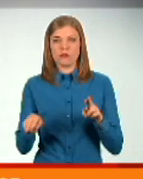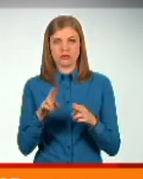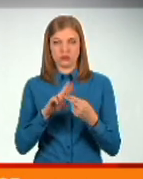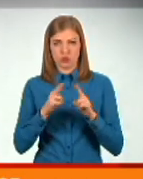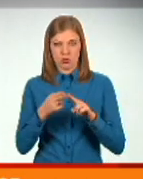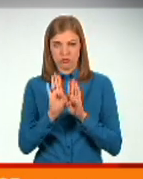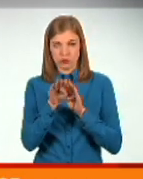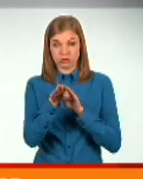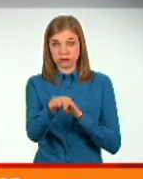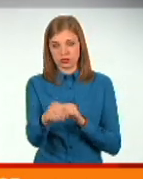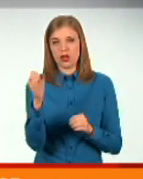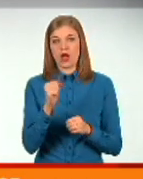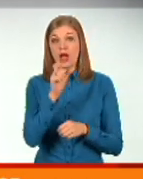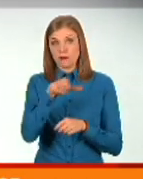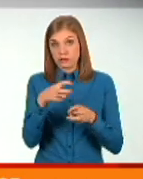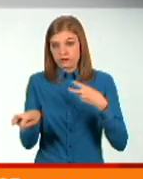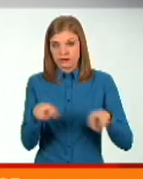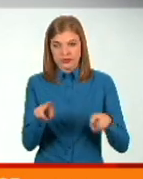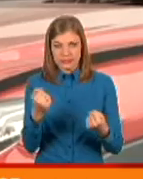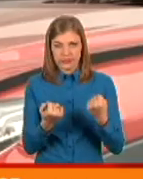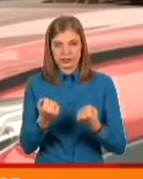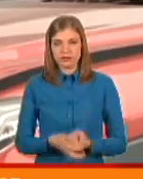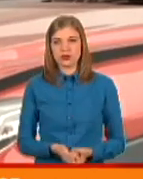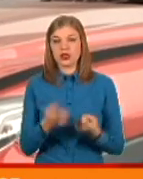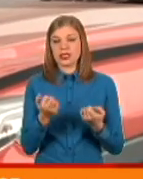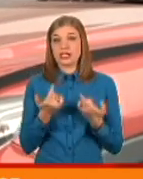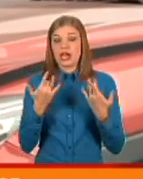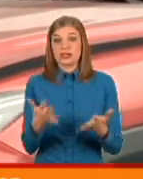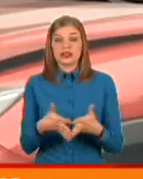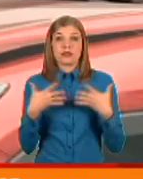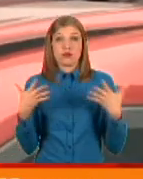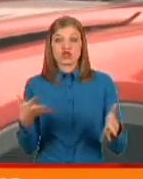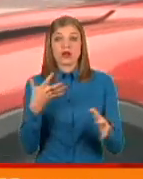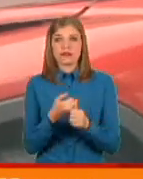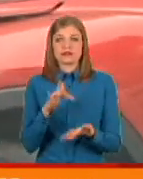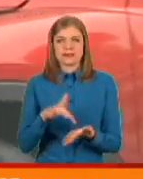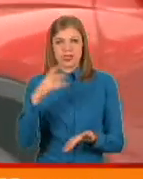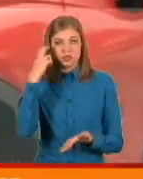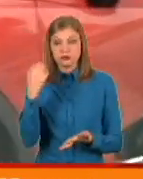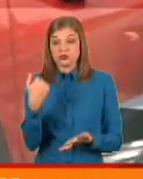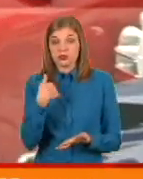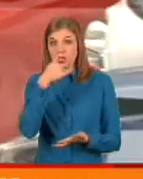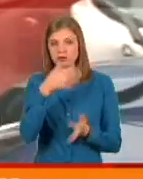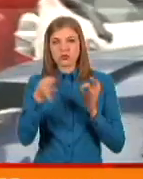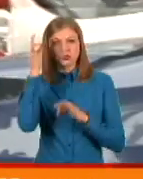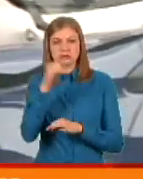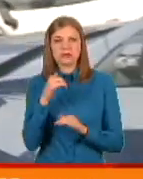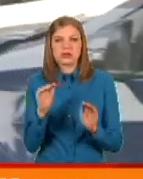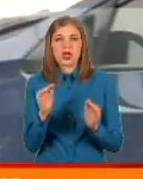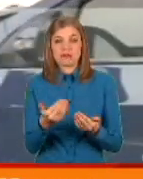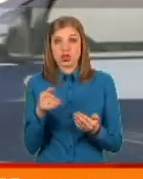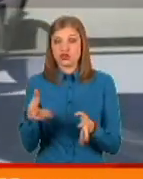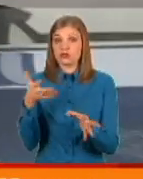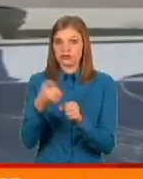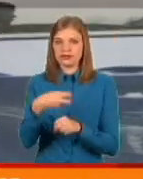доміно, пасажири вистрибують з понівечених автівок. Настільки масштабної аварії в центрі столиці, я не пригадаю, що найменше тут